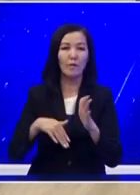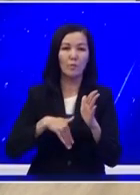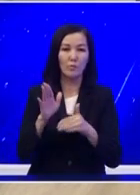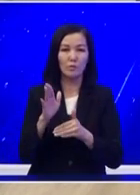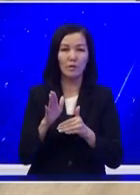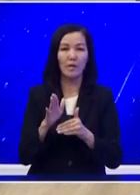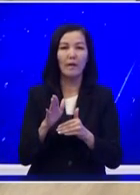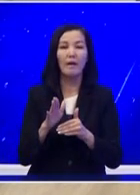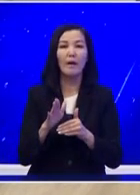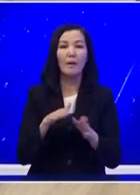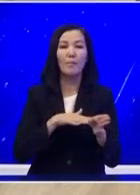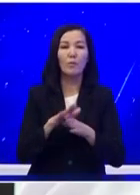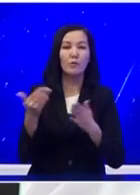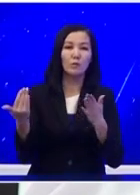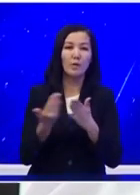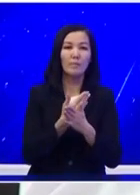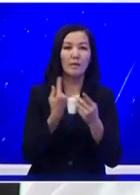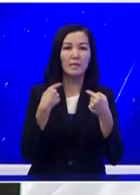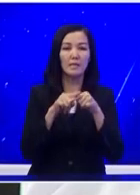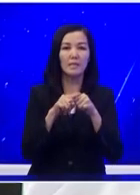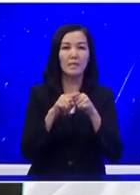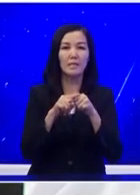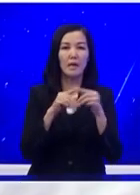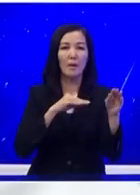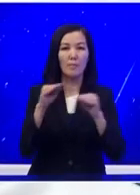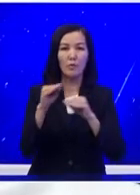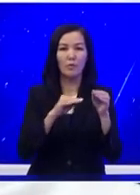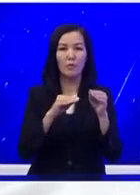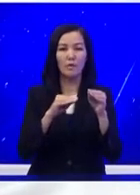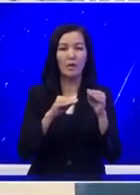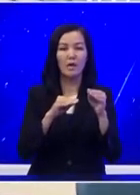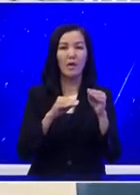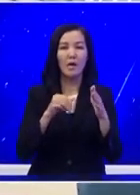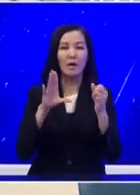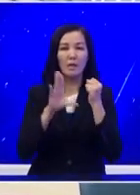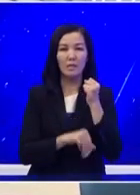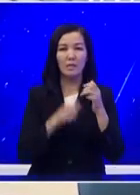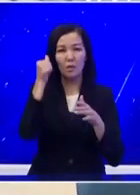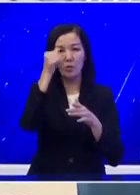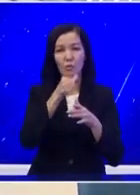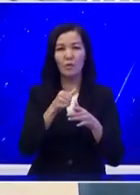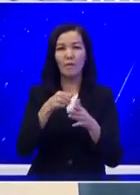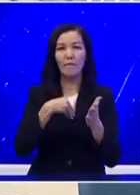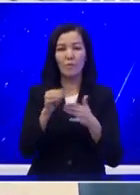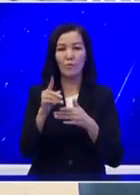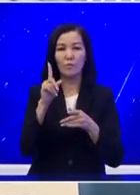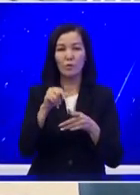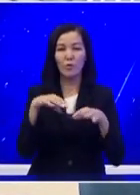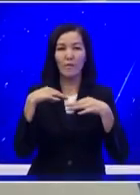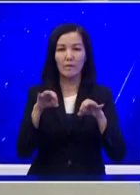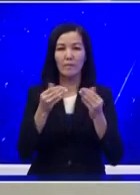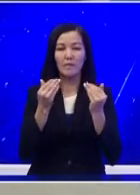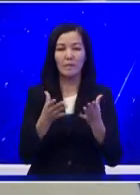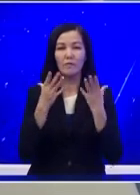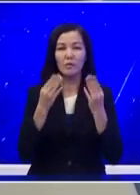отдела. Полностью обновлена материально-техническая база, а к концу года местные власти закупят еще 100 автомобилей. На сегодняшний день